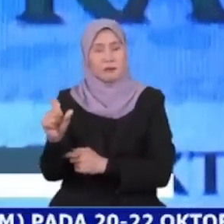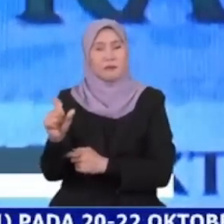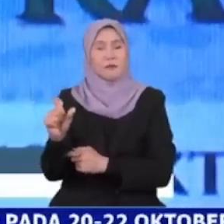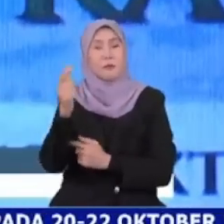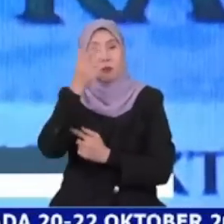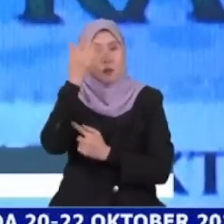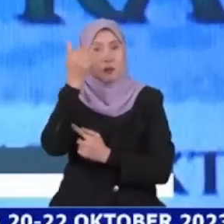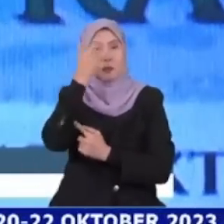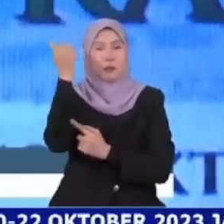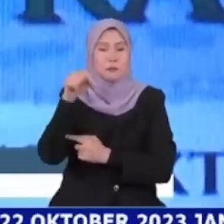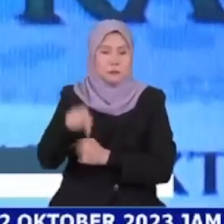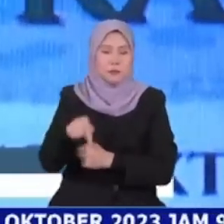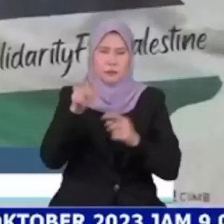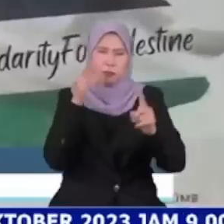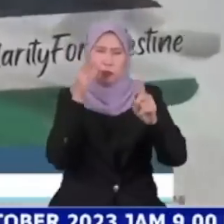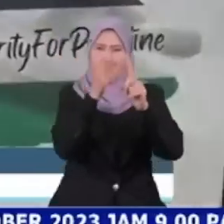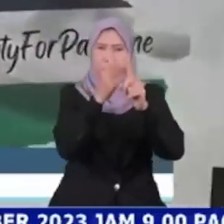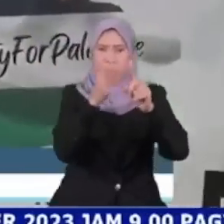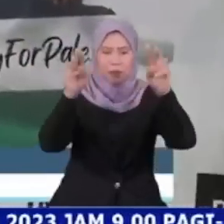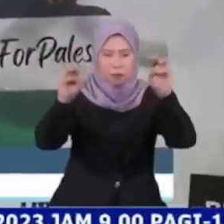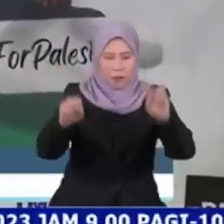isu ini isu perikemanusiaan.